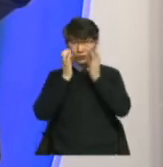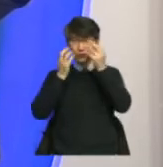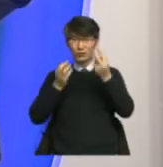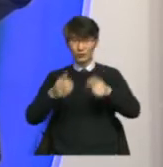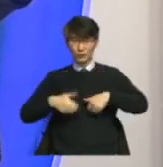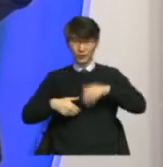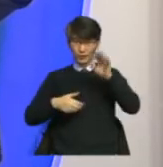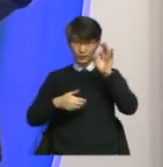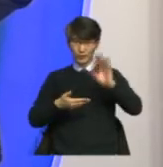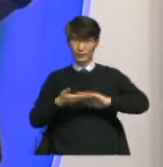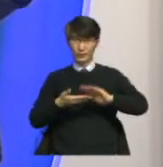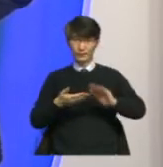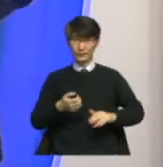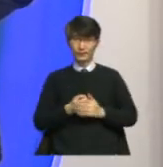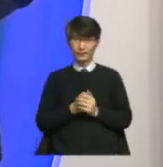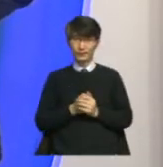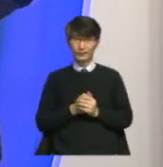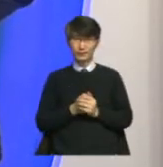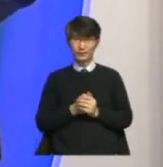필요해 보입니다